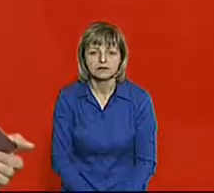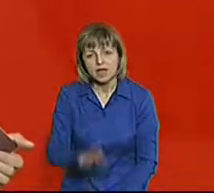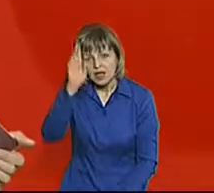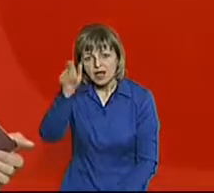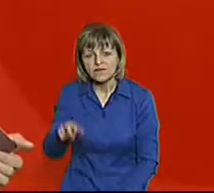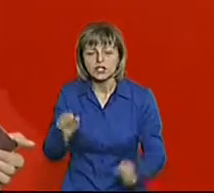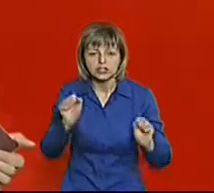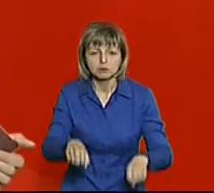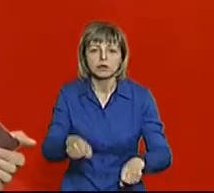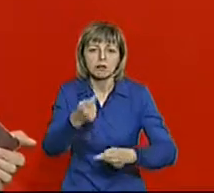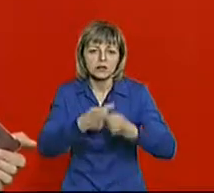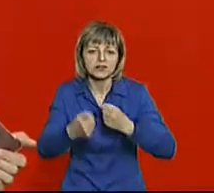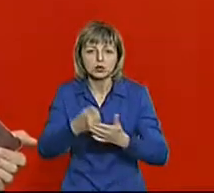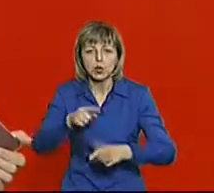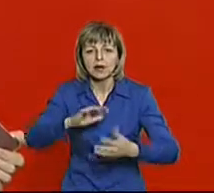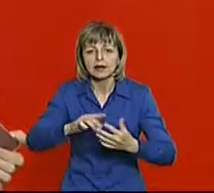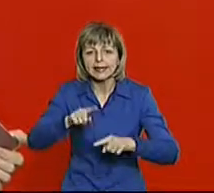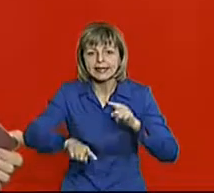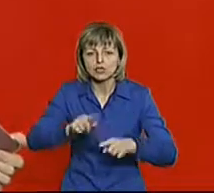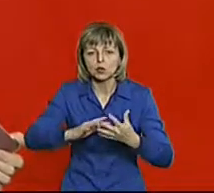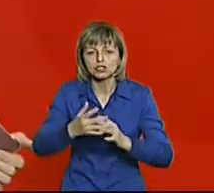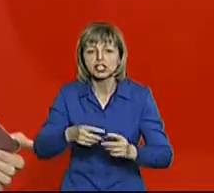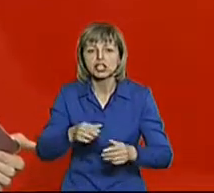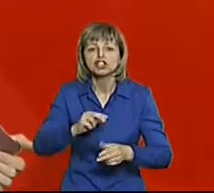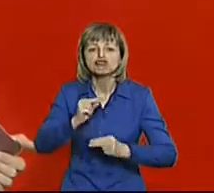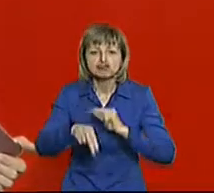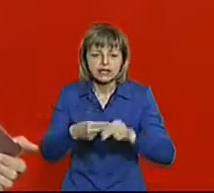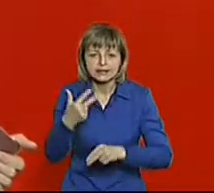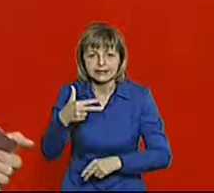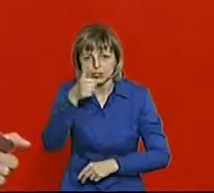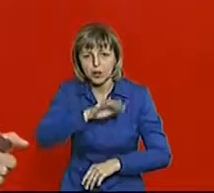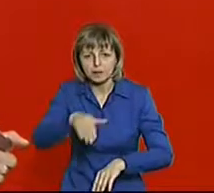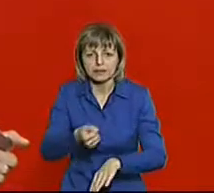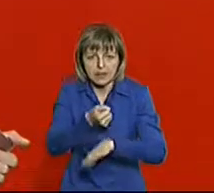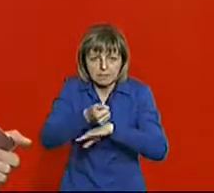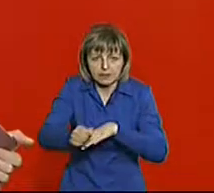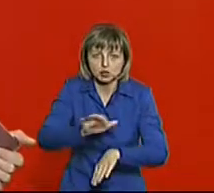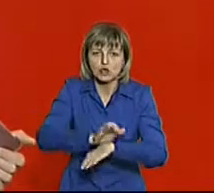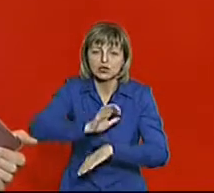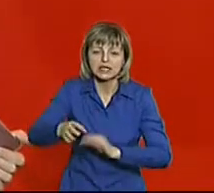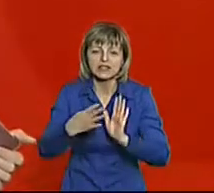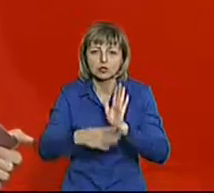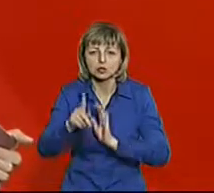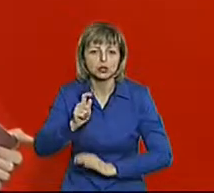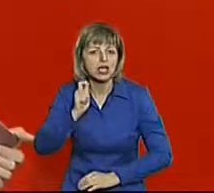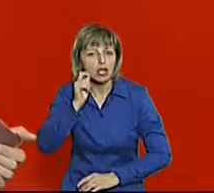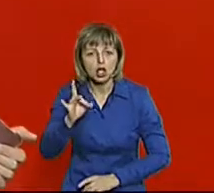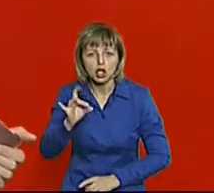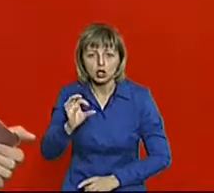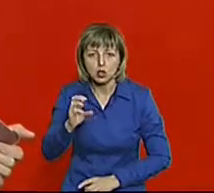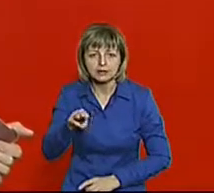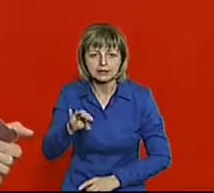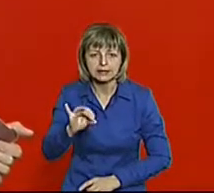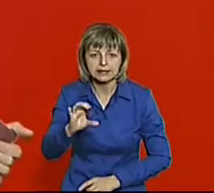Він зміг повернутися до рідного села через 30 років після примусової депортації. 91-річний Ростислав